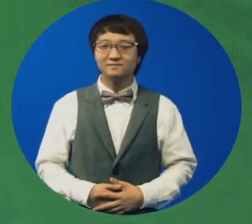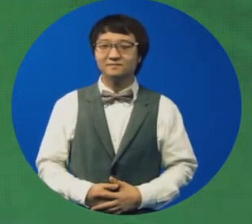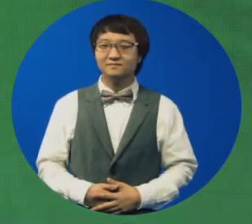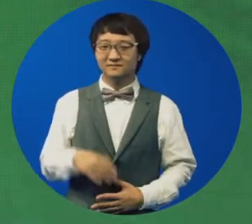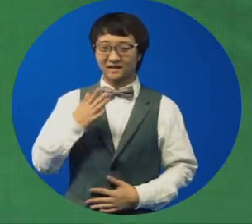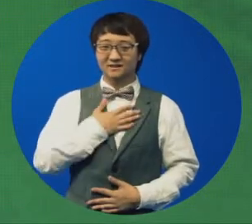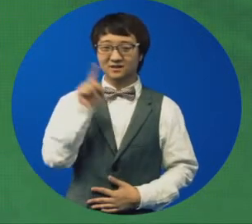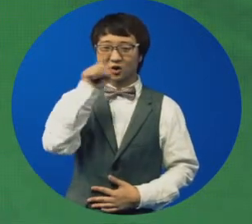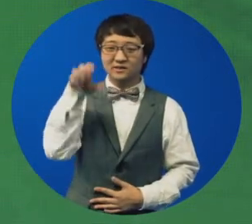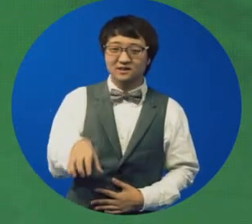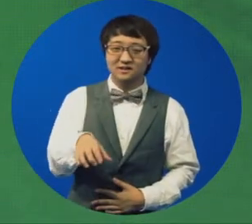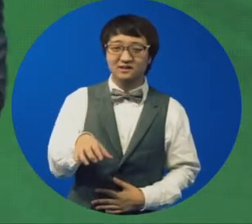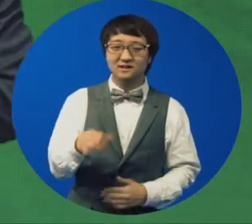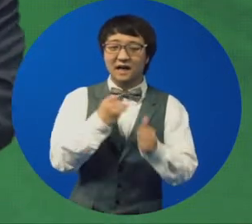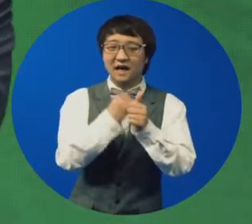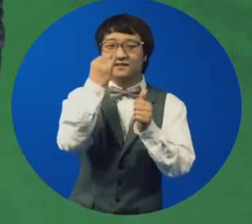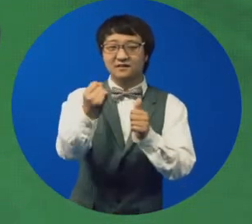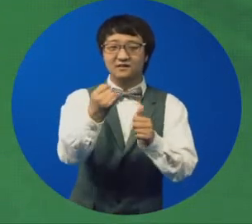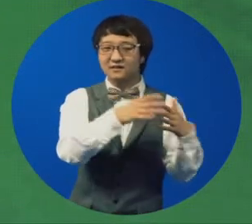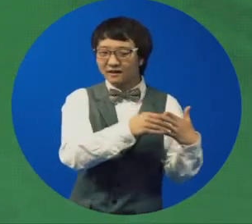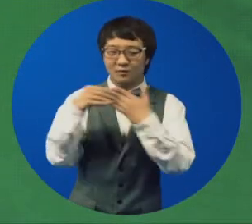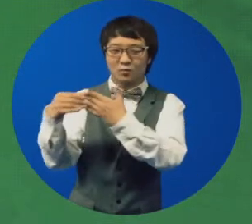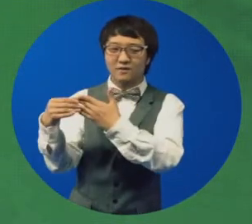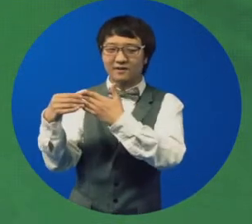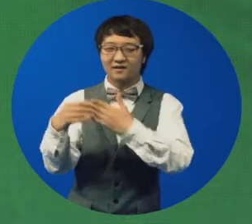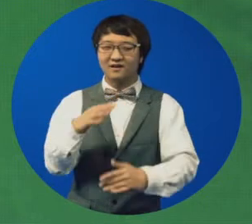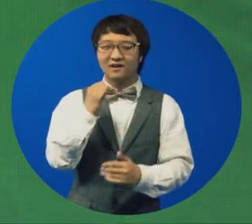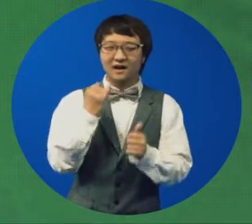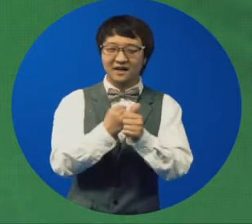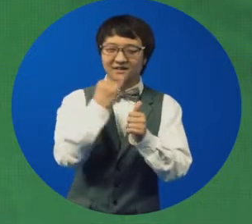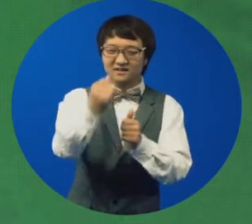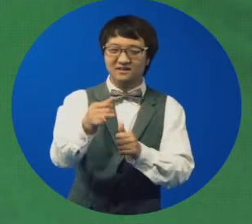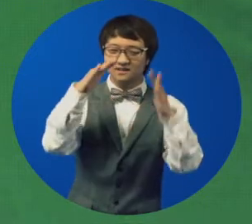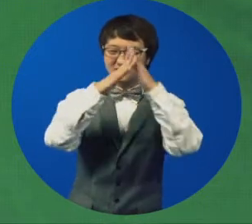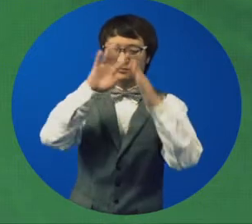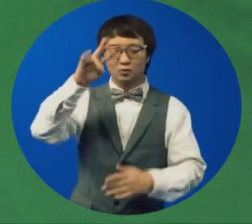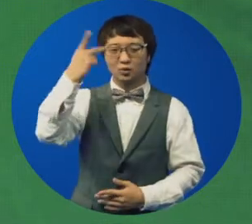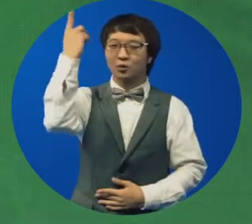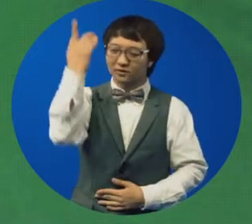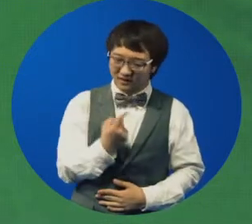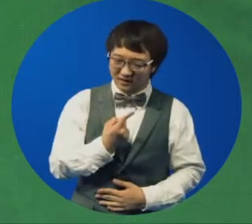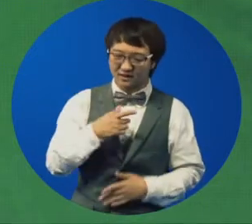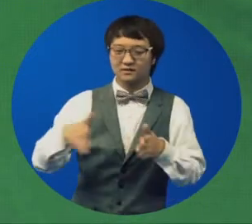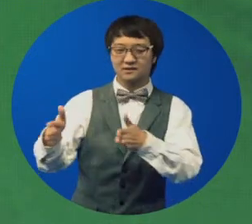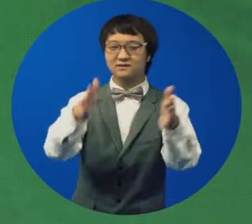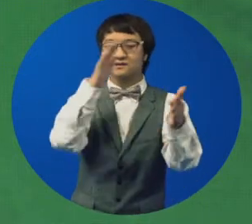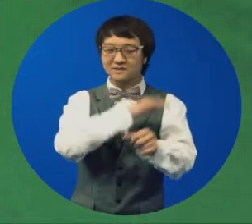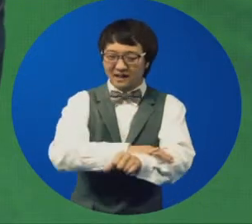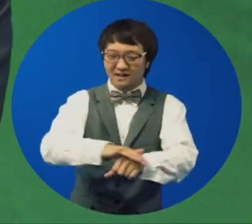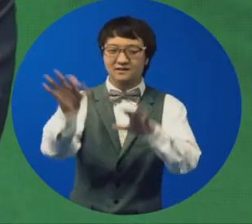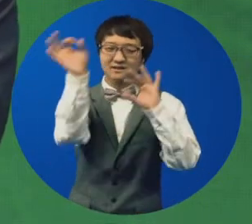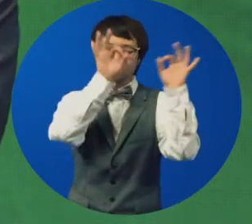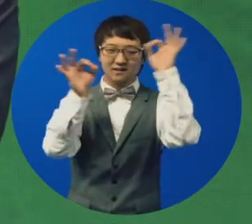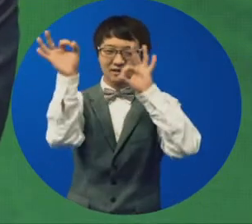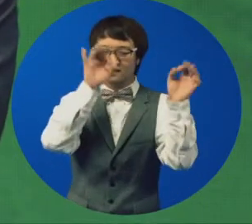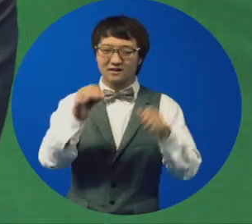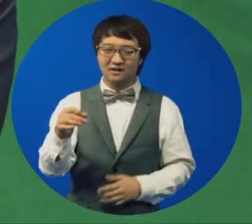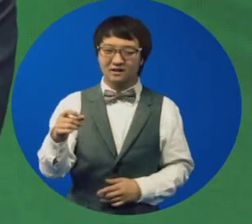나는 어디든지 아내를 데리고 갑니다. 그러나 아내는 집으로 돌아오는 길을 잘도 찾아냅니다.